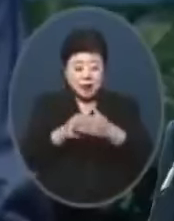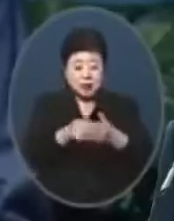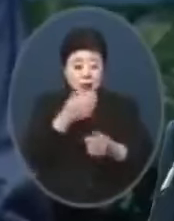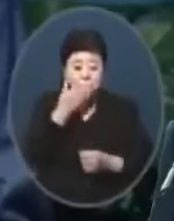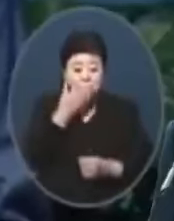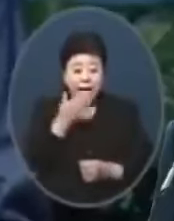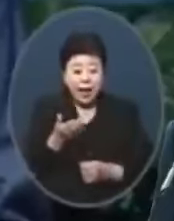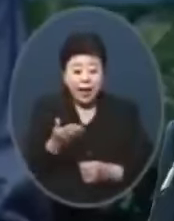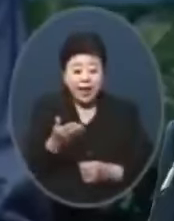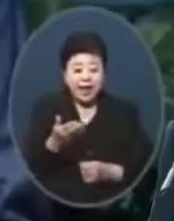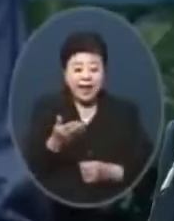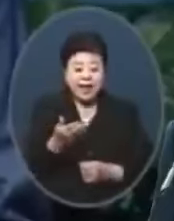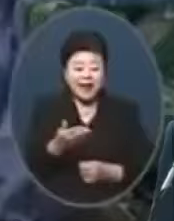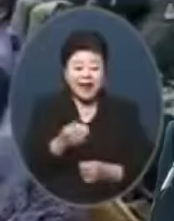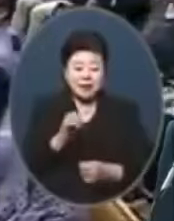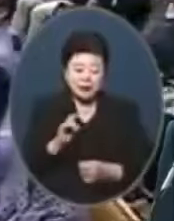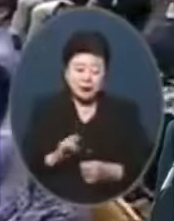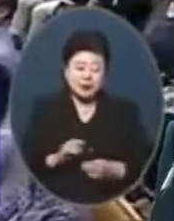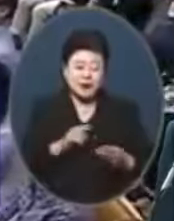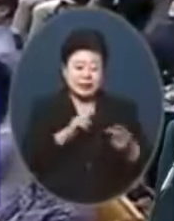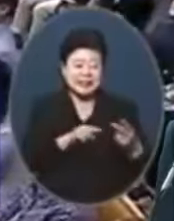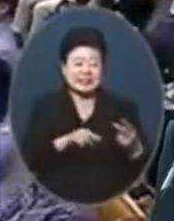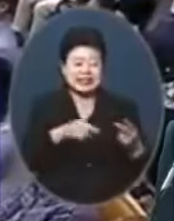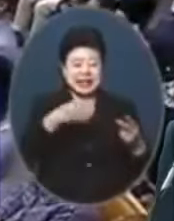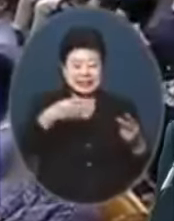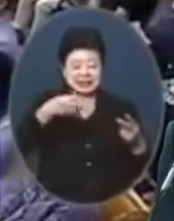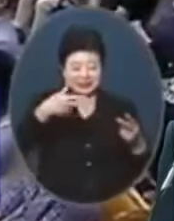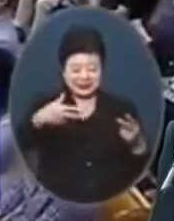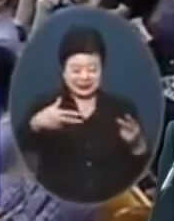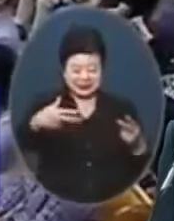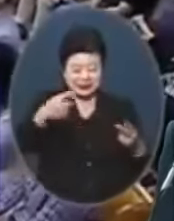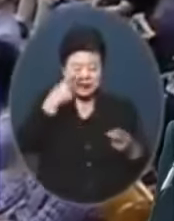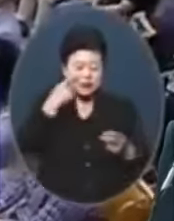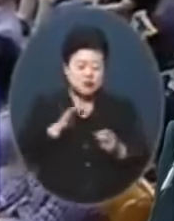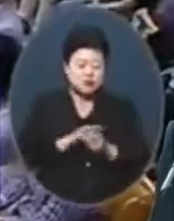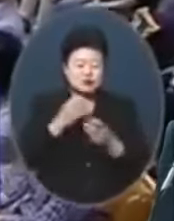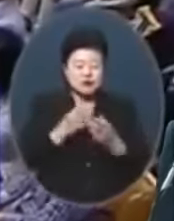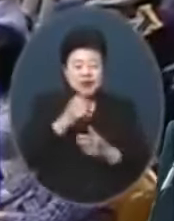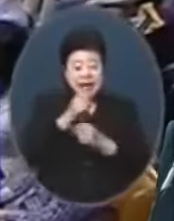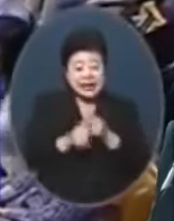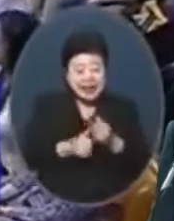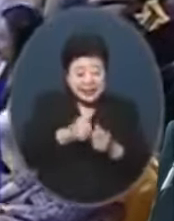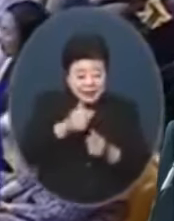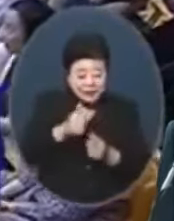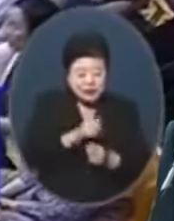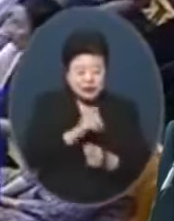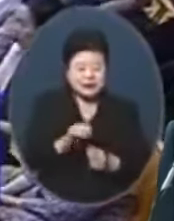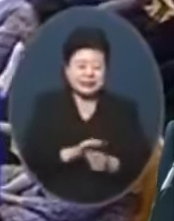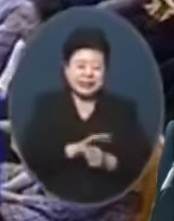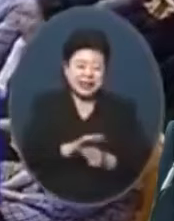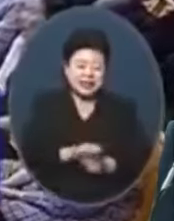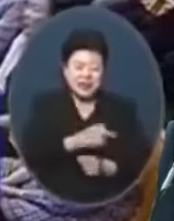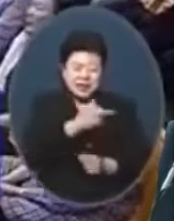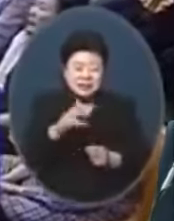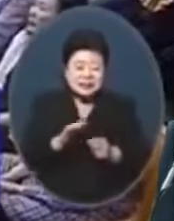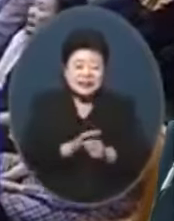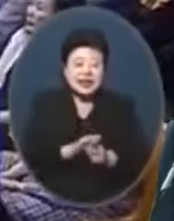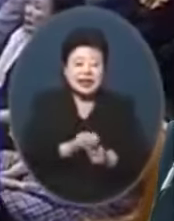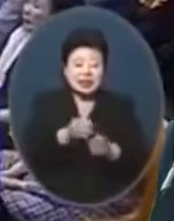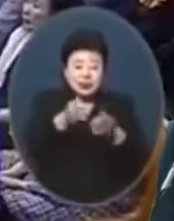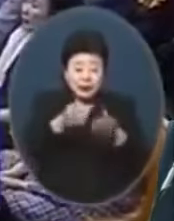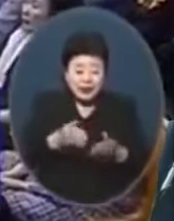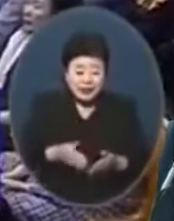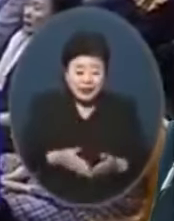것입니다. 에베소서 2장 4절로 7절에 보면 긍휼에 풍성하신 하나님이 우리를 사랑하신 그 큰 사랑으로